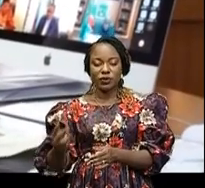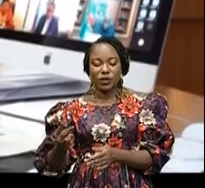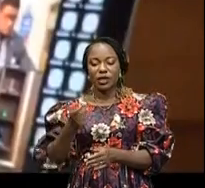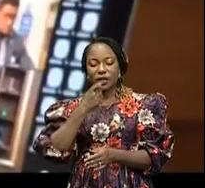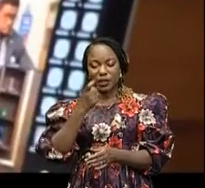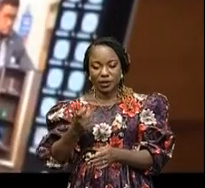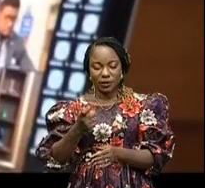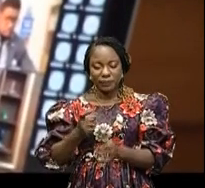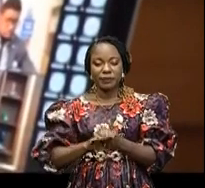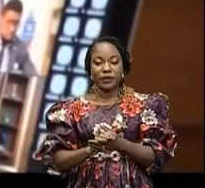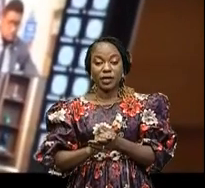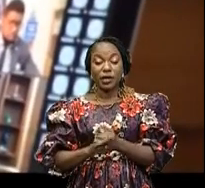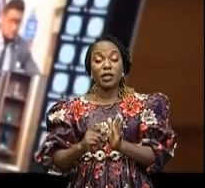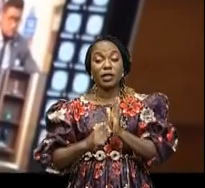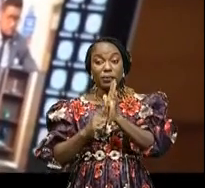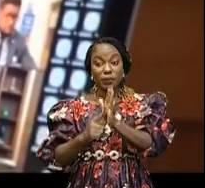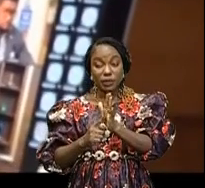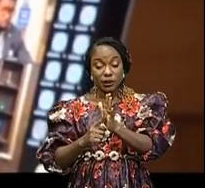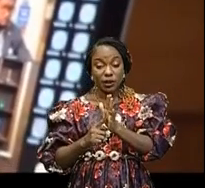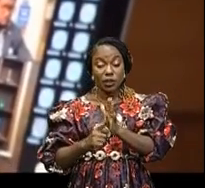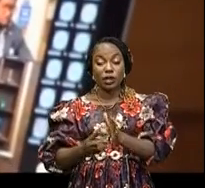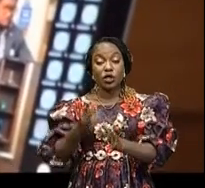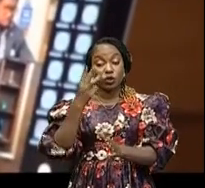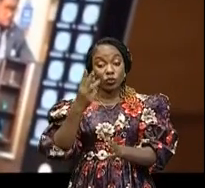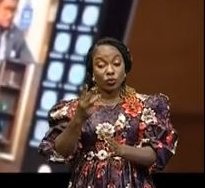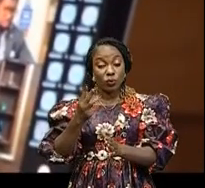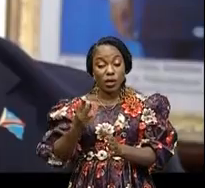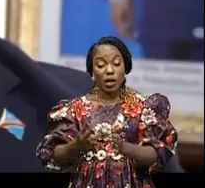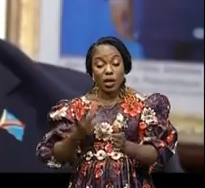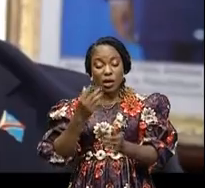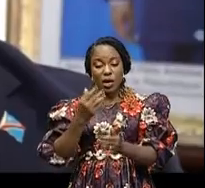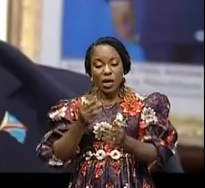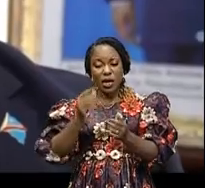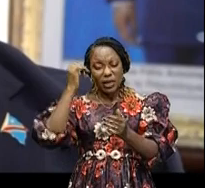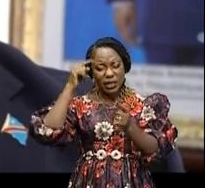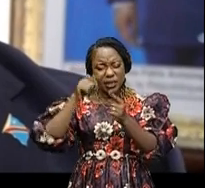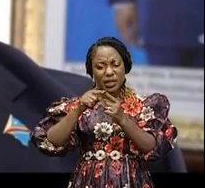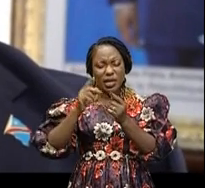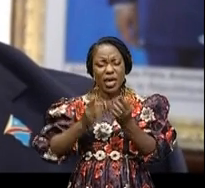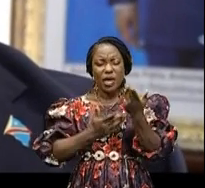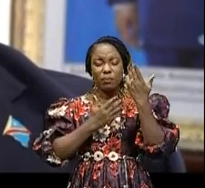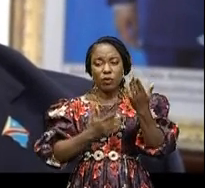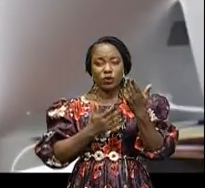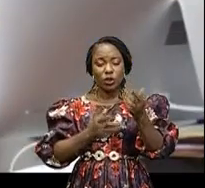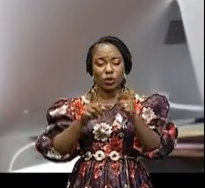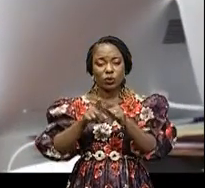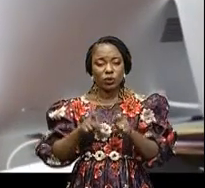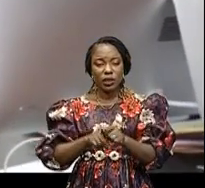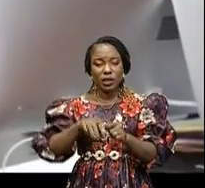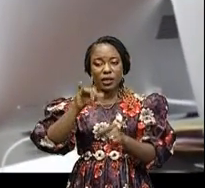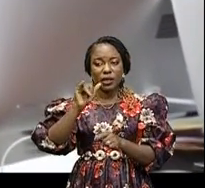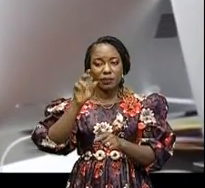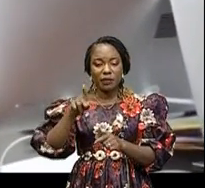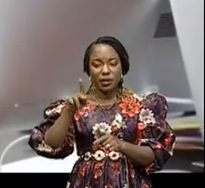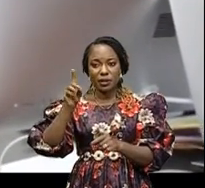solidarité nationale a présenté au Conseil les trois axes du programme d'urgence intégré des développements communautaires en sigle